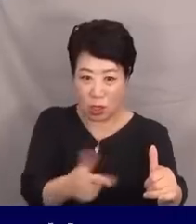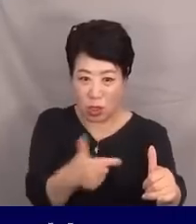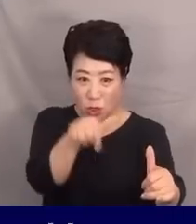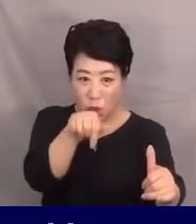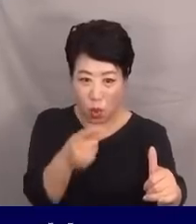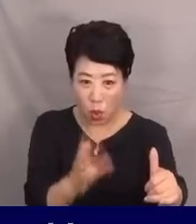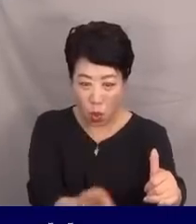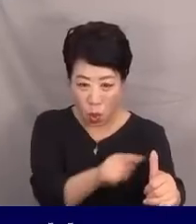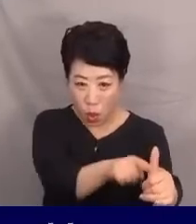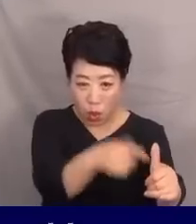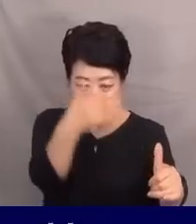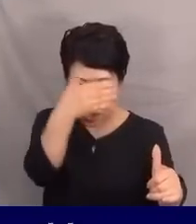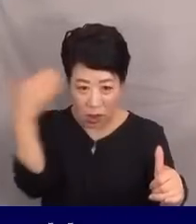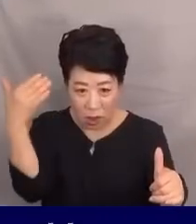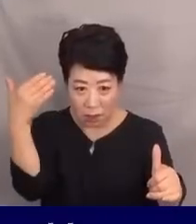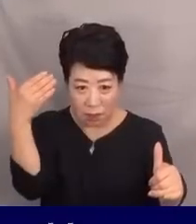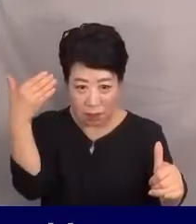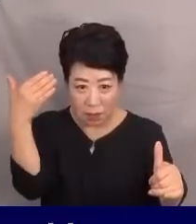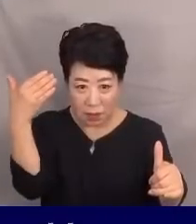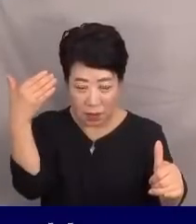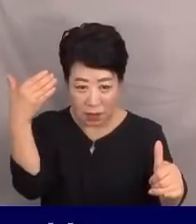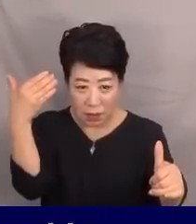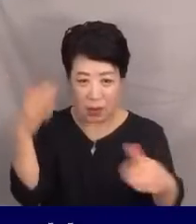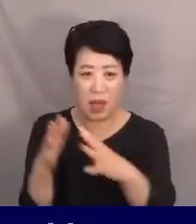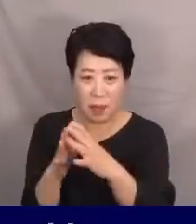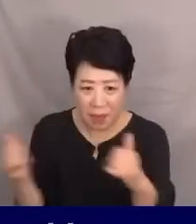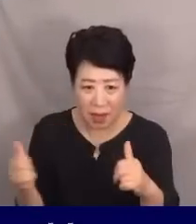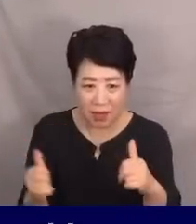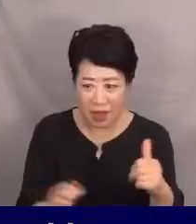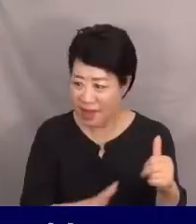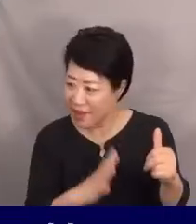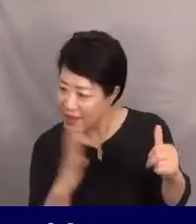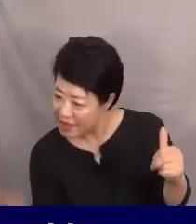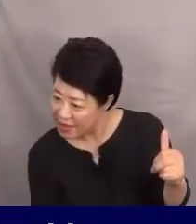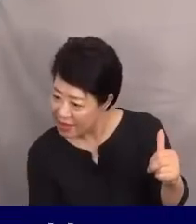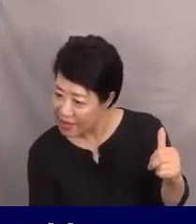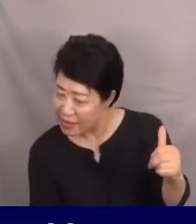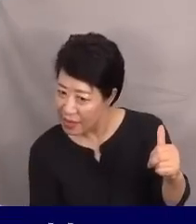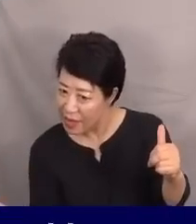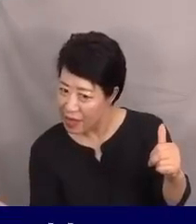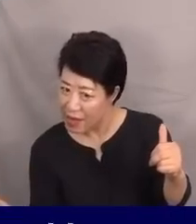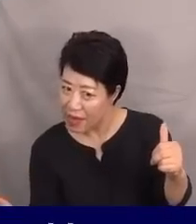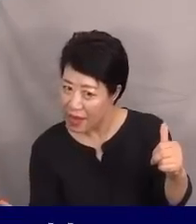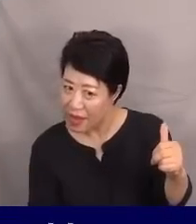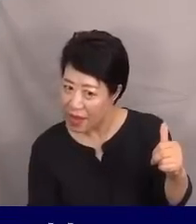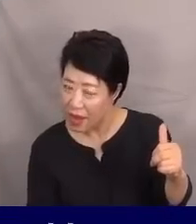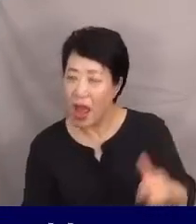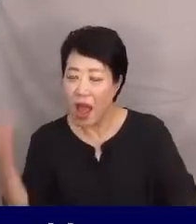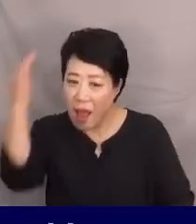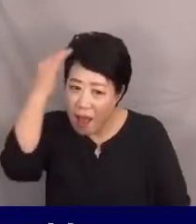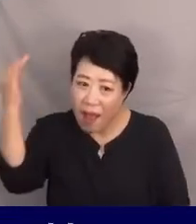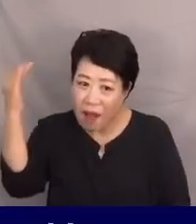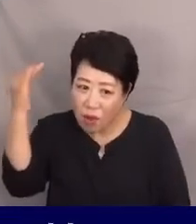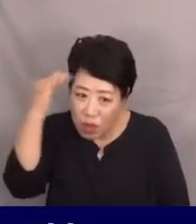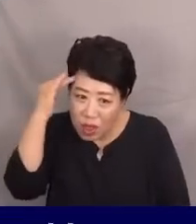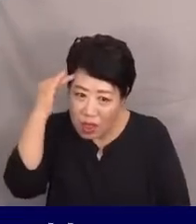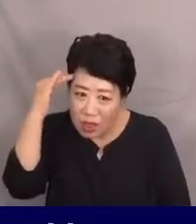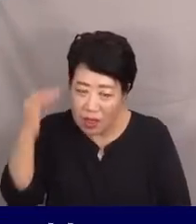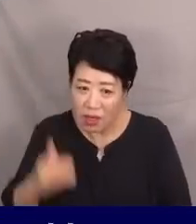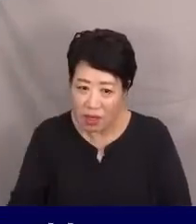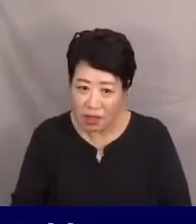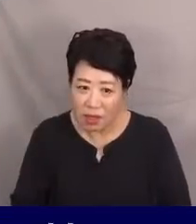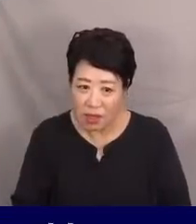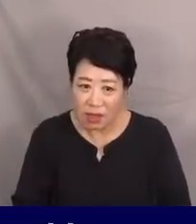젊은 영혼들의 희생이 있어야 세상이 대한민국을 돌아본다고 하는 그